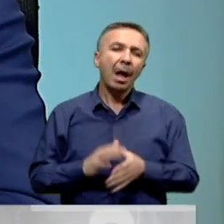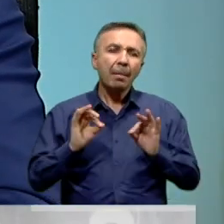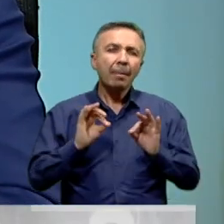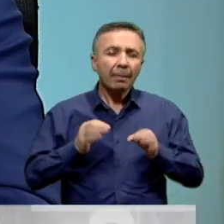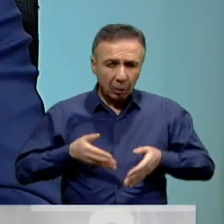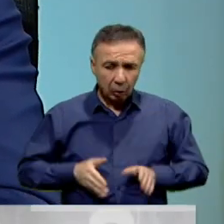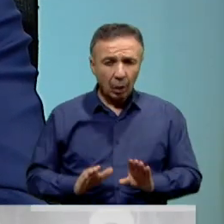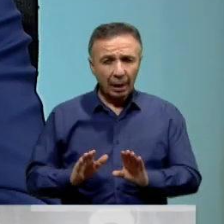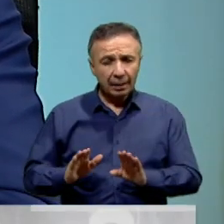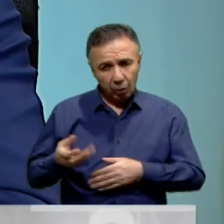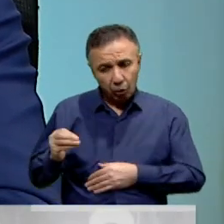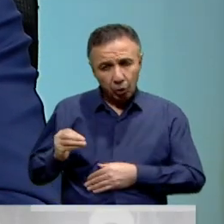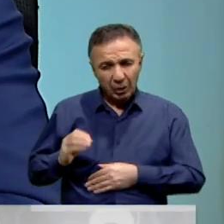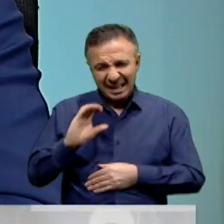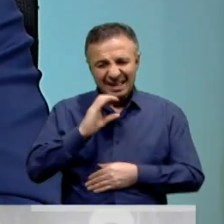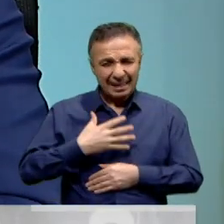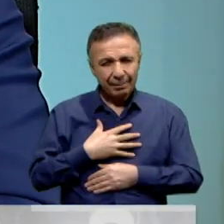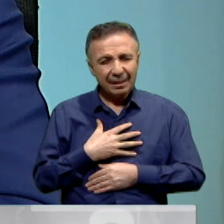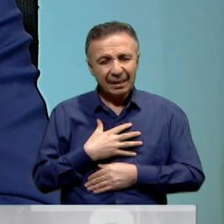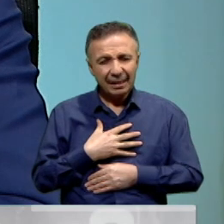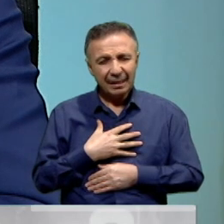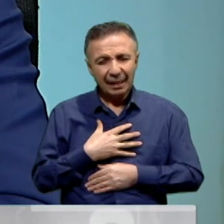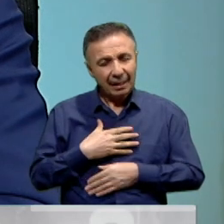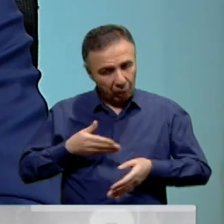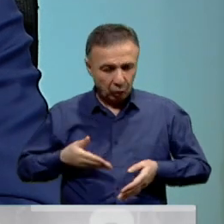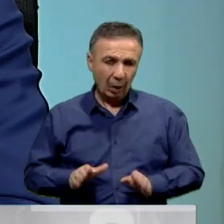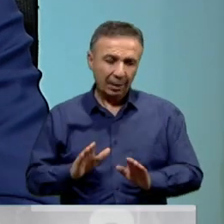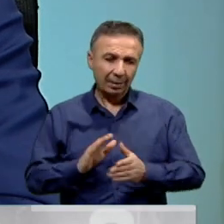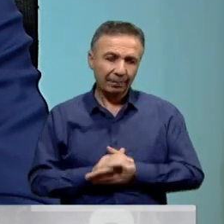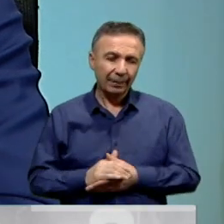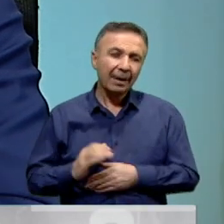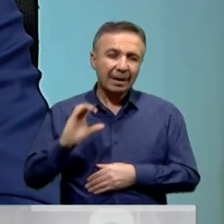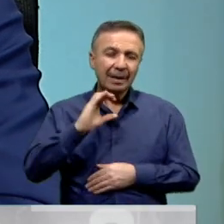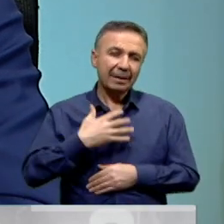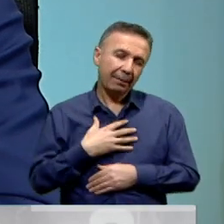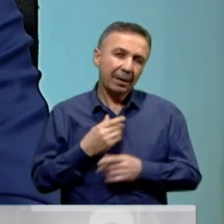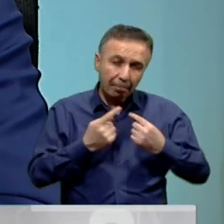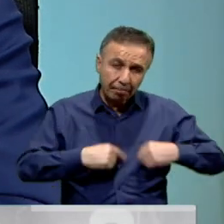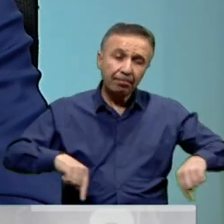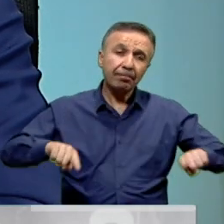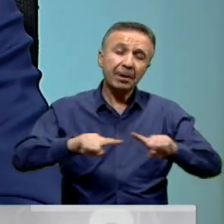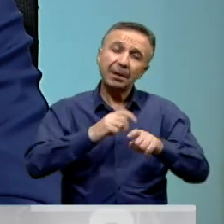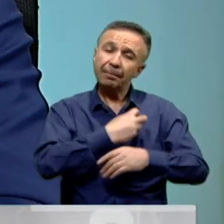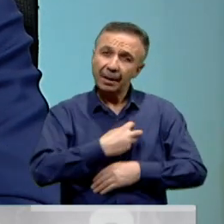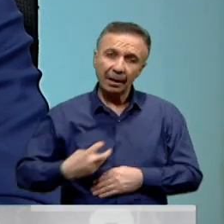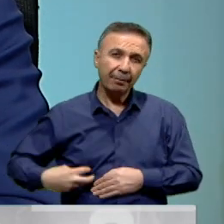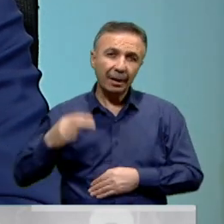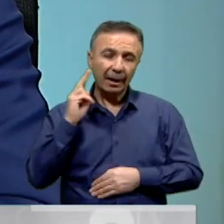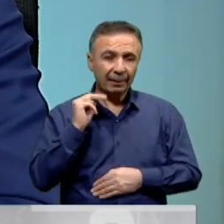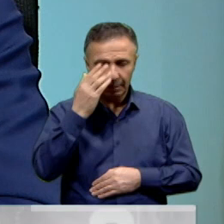İslam fıtratı üzerine doğar İslam bizim Peygamber Efendimize